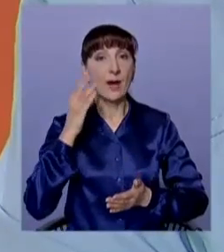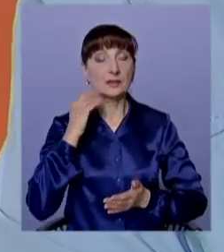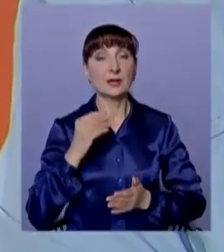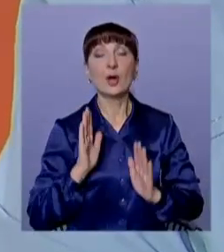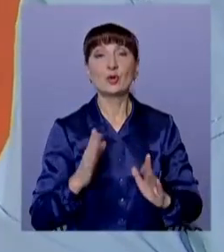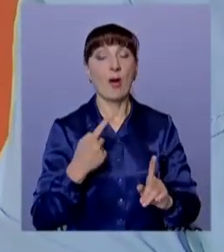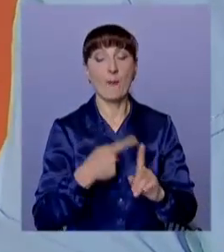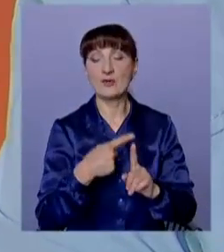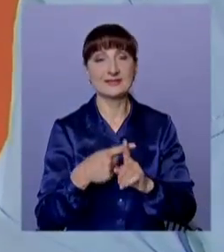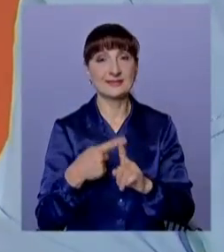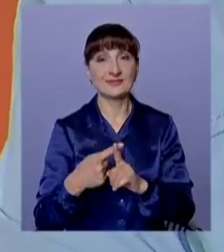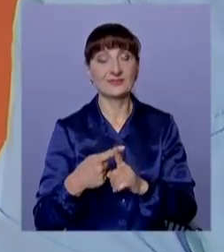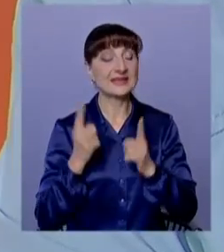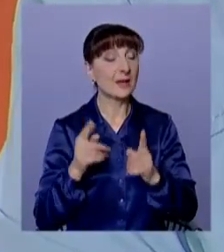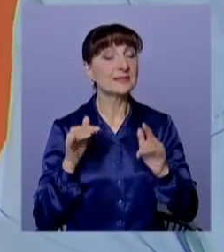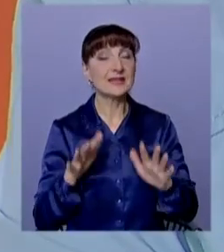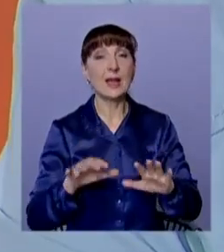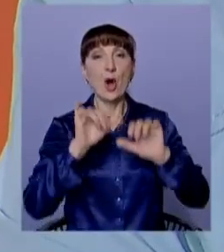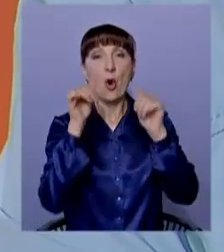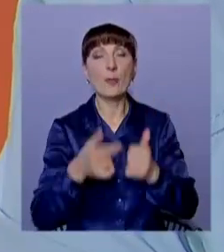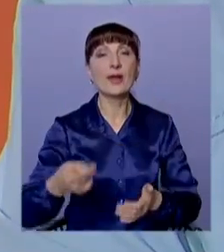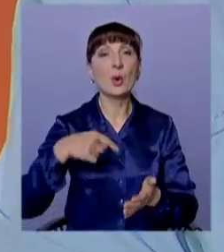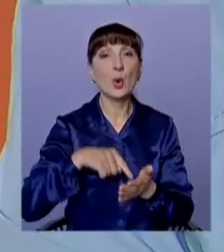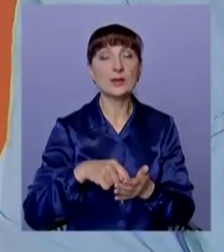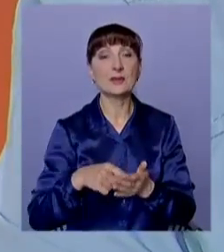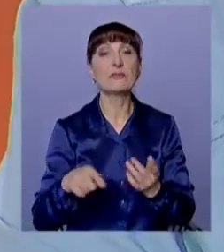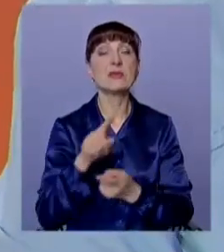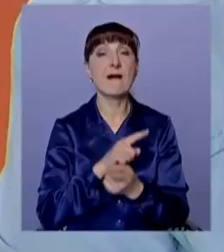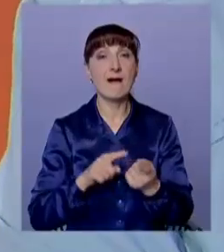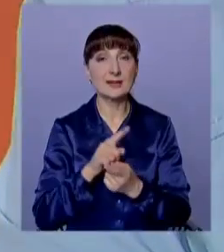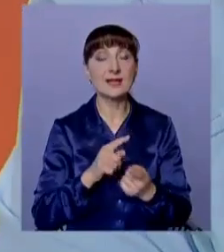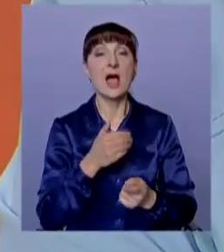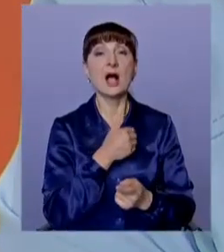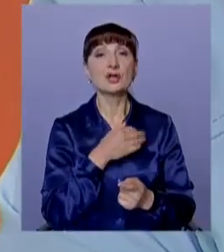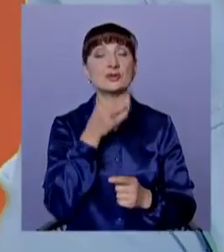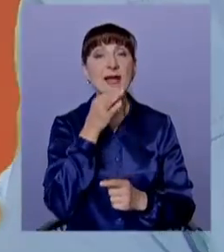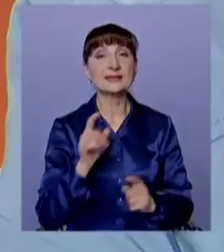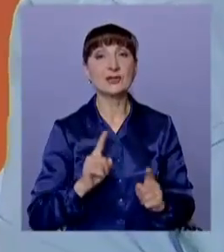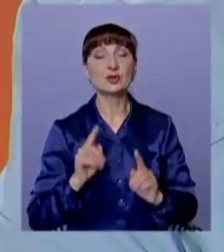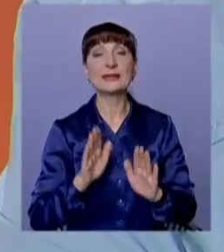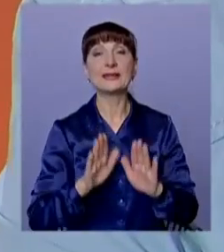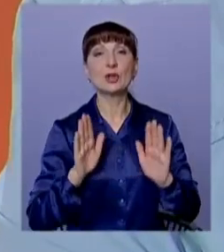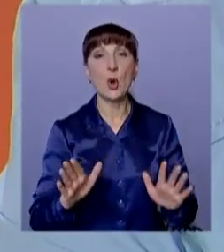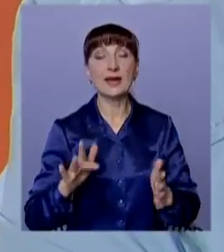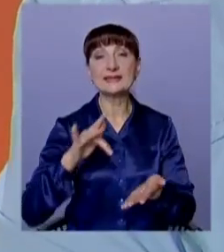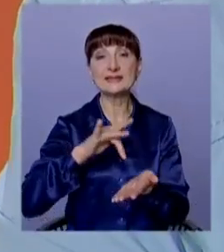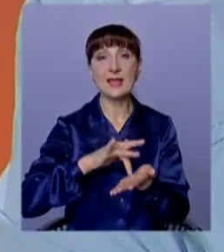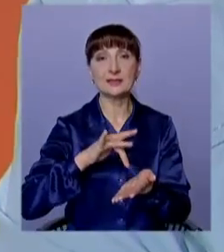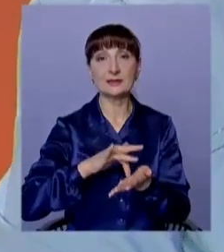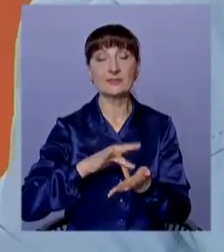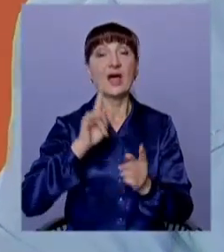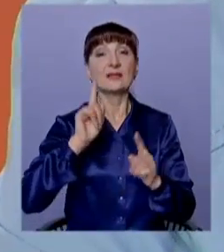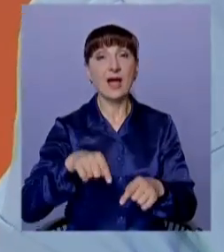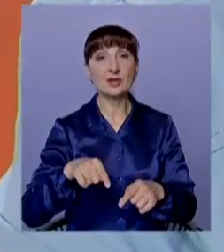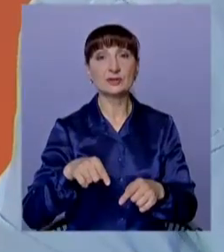только позитивное. На самом деле облик города день за днем меняется. И хочу здесь отметить не только центр города, даже